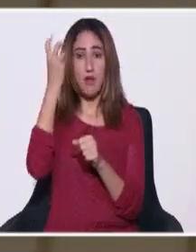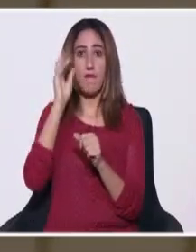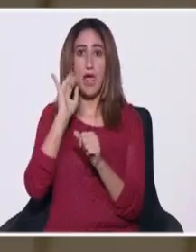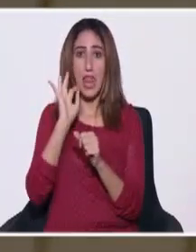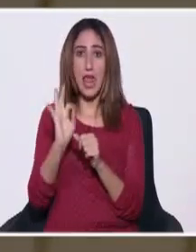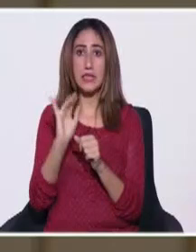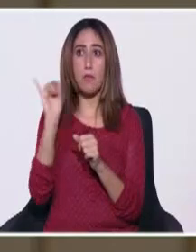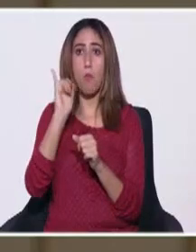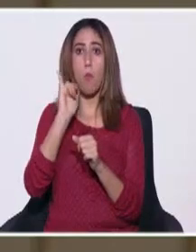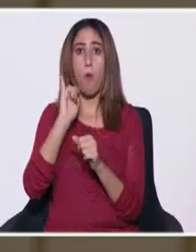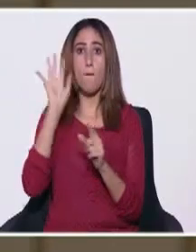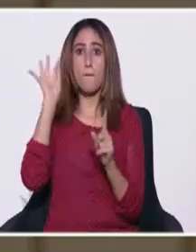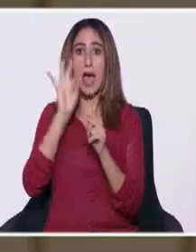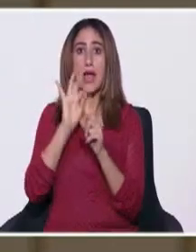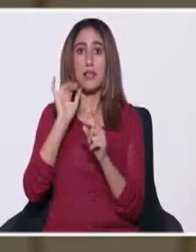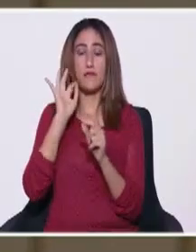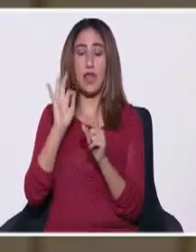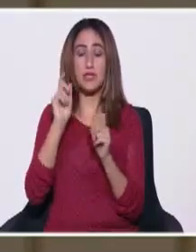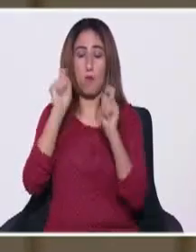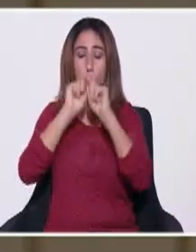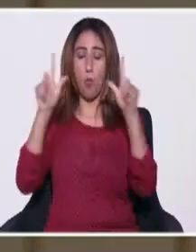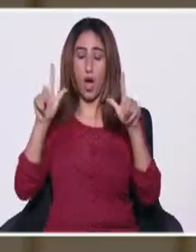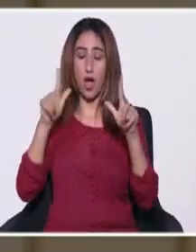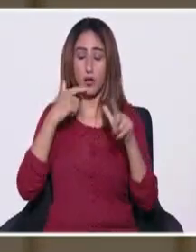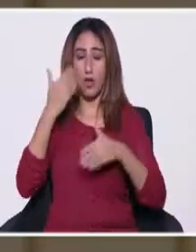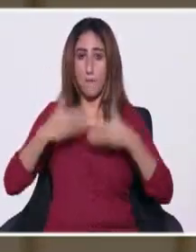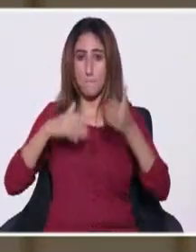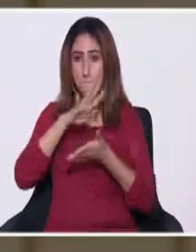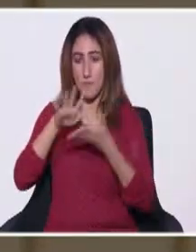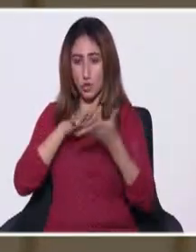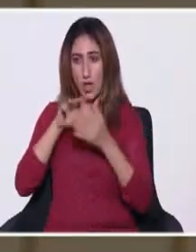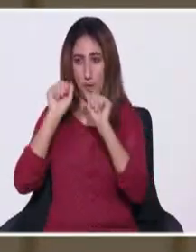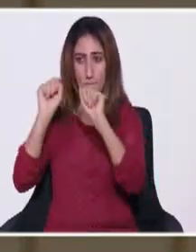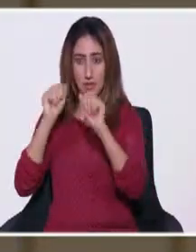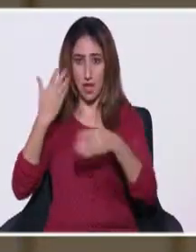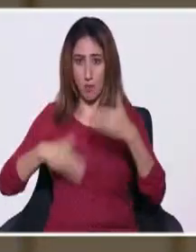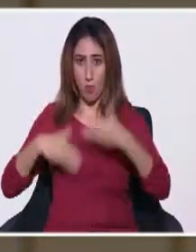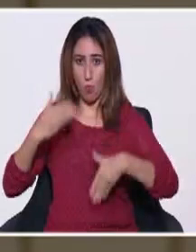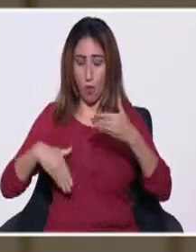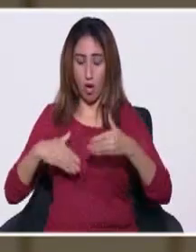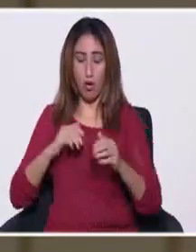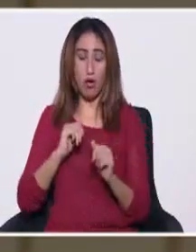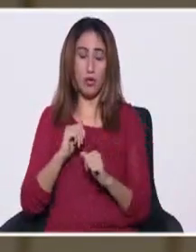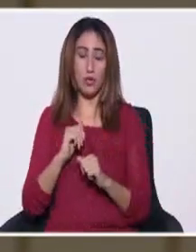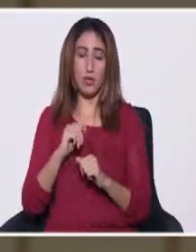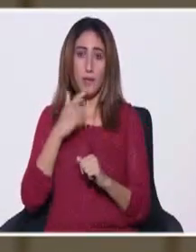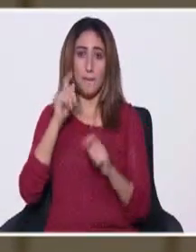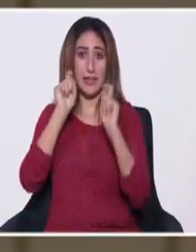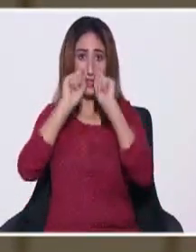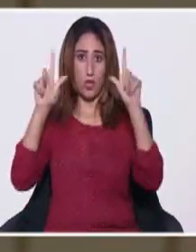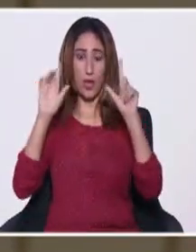يكون جوهري في قضايا التوعيه بقضايا الاعاقه. فلما يكونوا المهنيين دول على توعيه